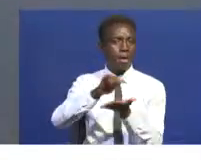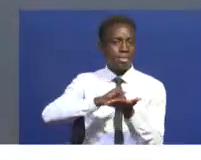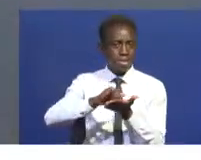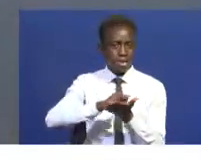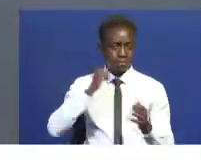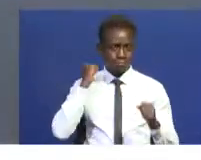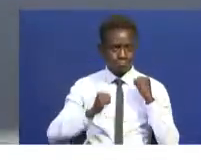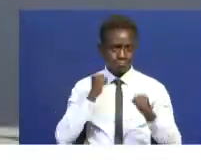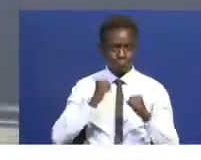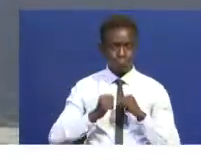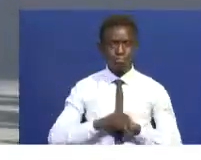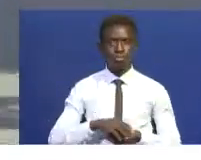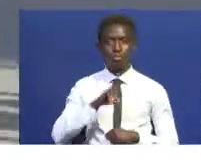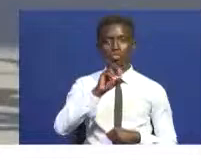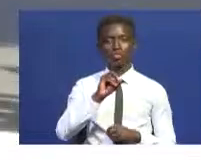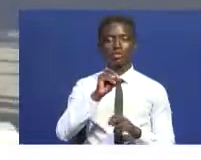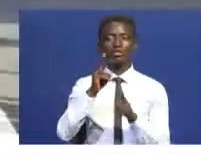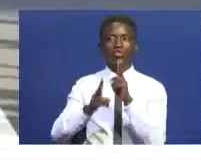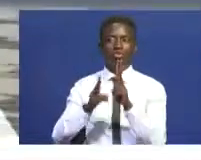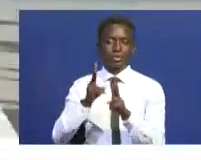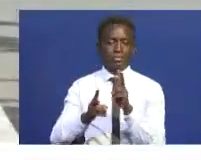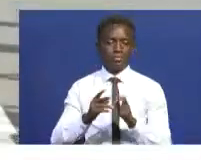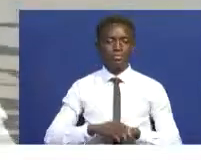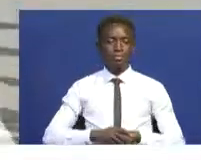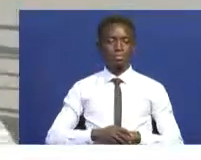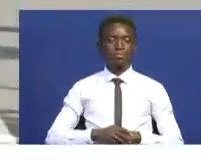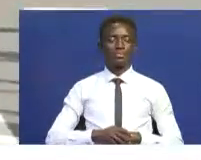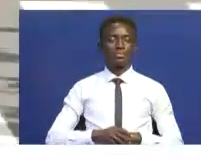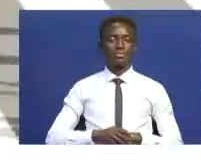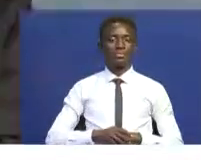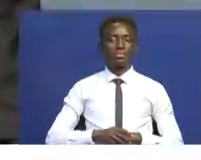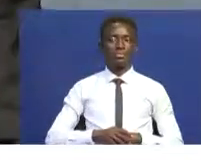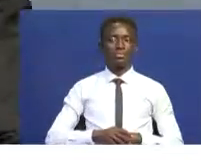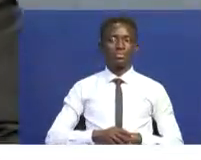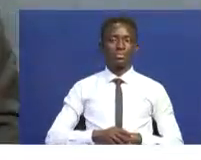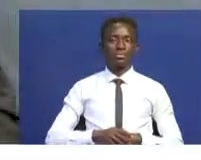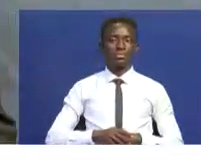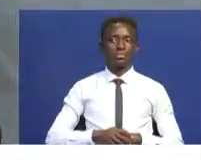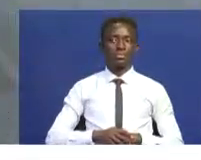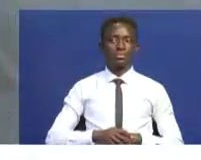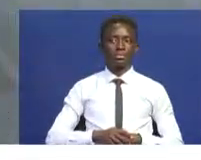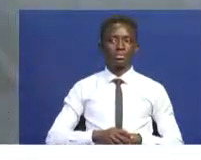2022. Faith Akinyi, Darubini, michezo.